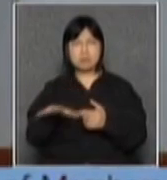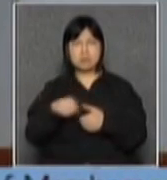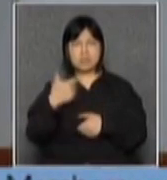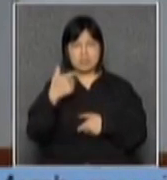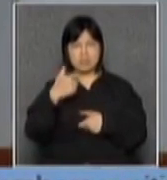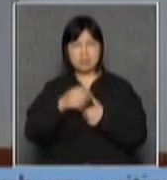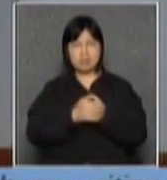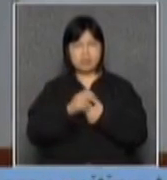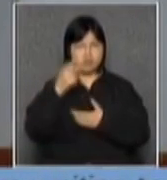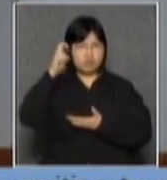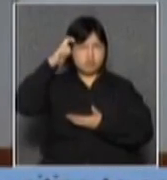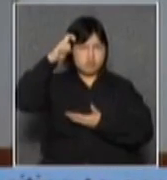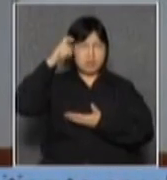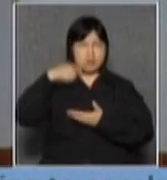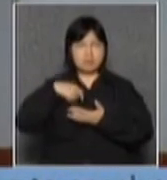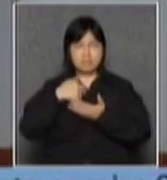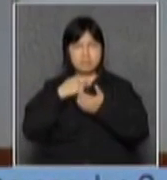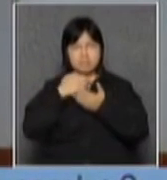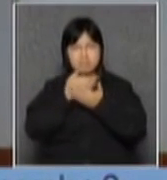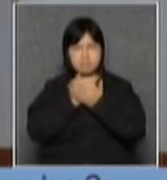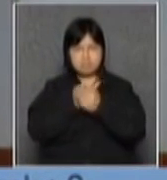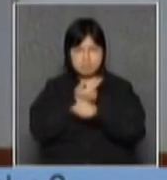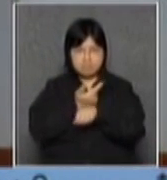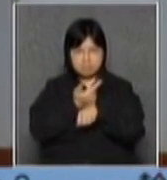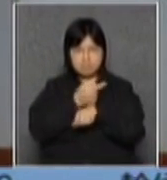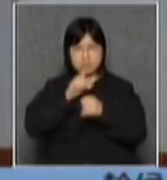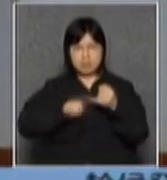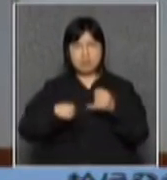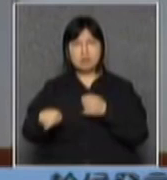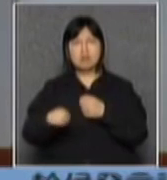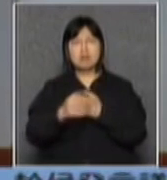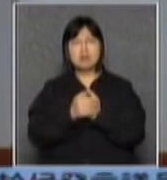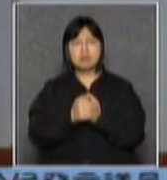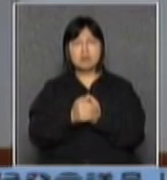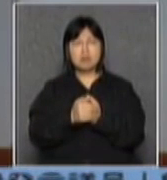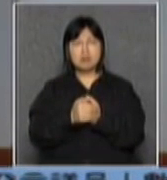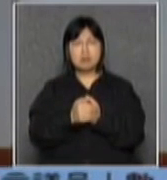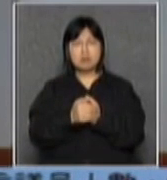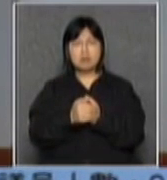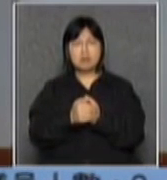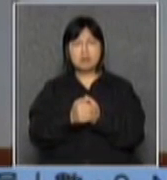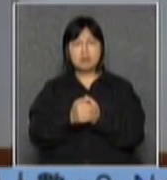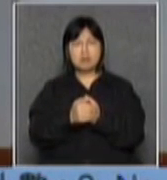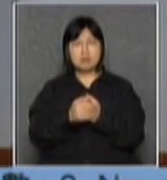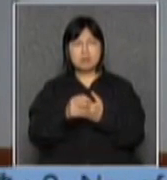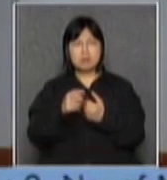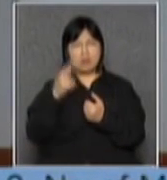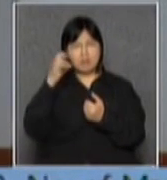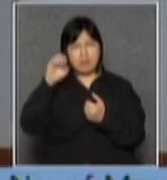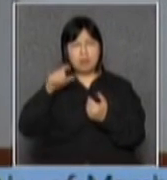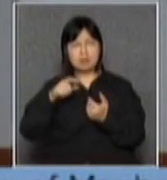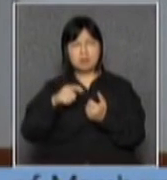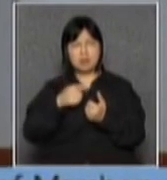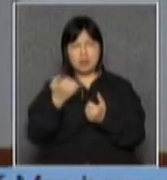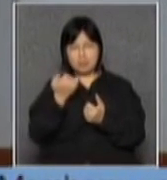心累咗咁耐啦，你都得出咁嘅結論，係呢個顛倒黑白，諉過於人，